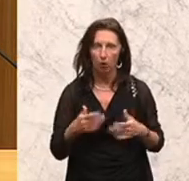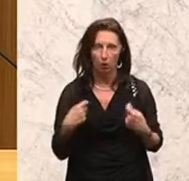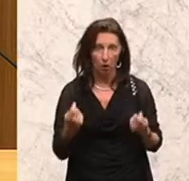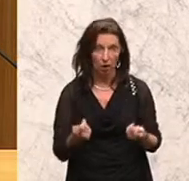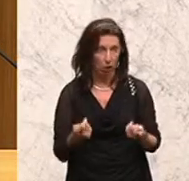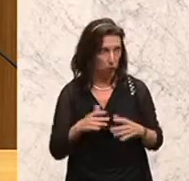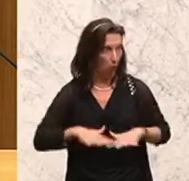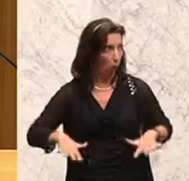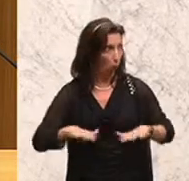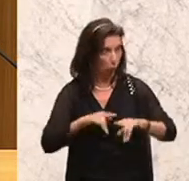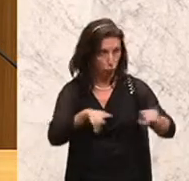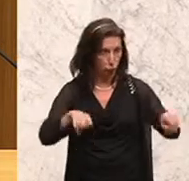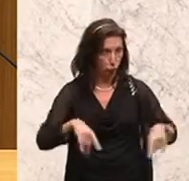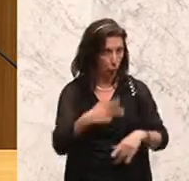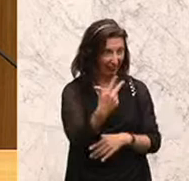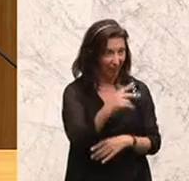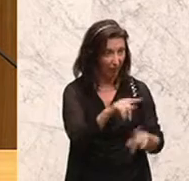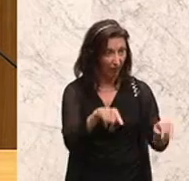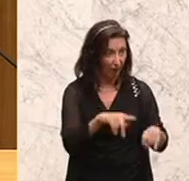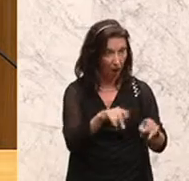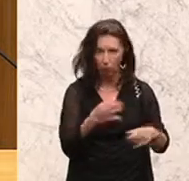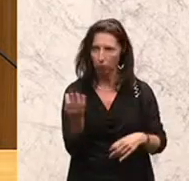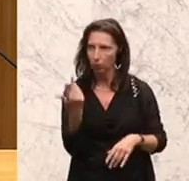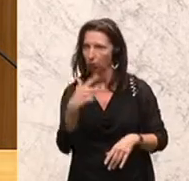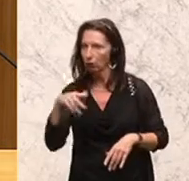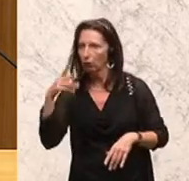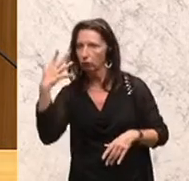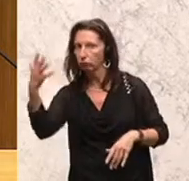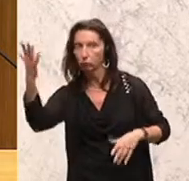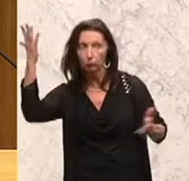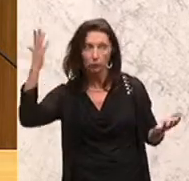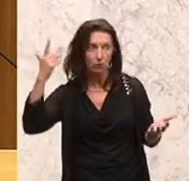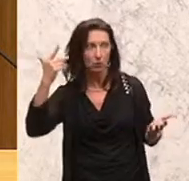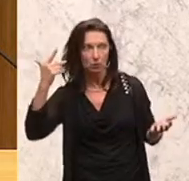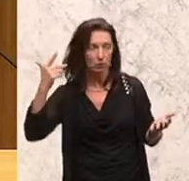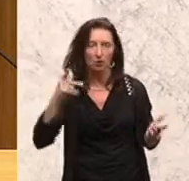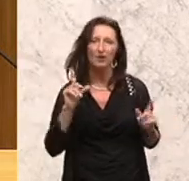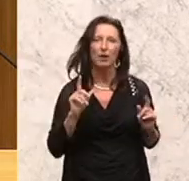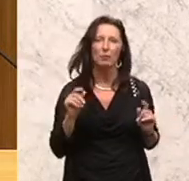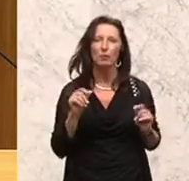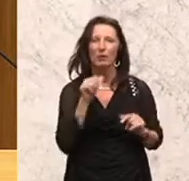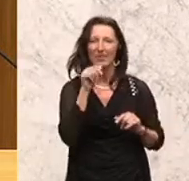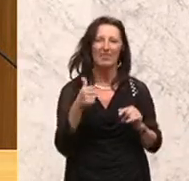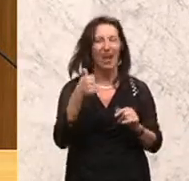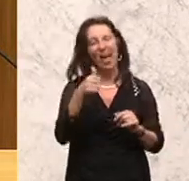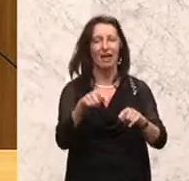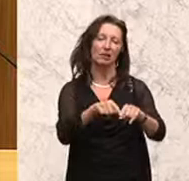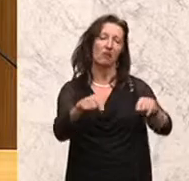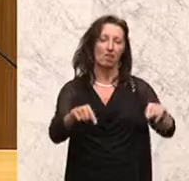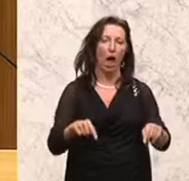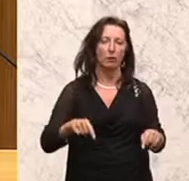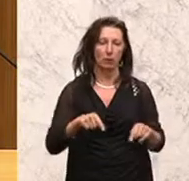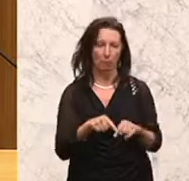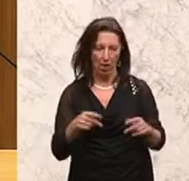30.000 Quadratmeter groß. Aber pro Grundstück können wir 450 Personen aufnehmen. Also nicht pro Quadratmeter Fläche oder sonst etwas. Es gibt ja